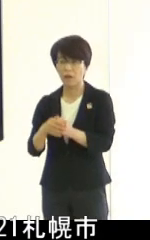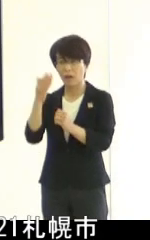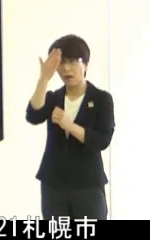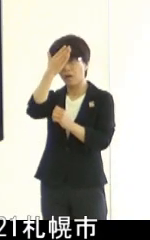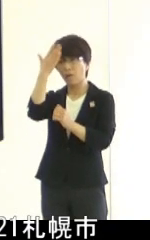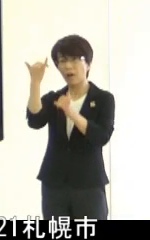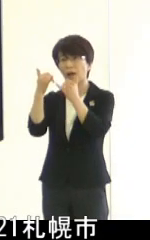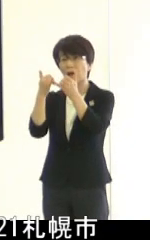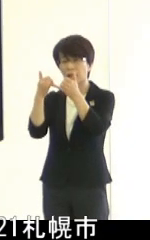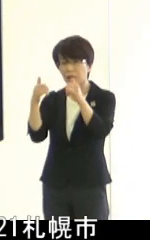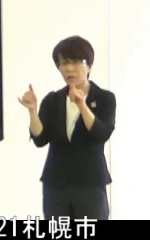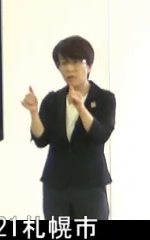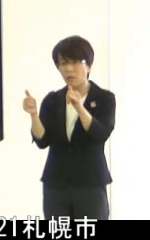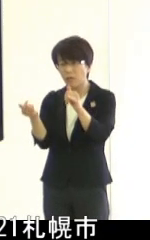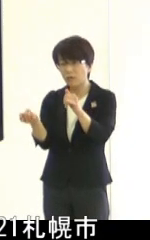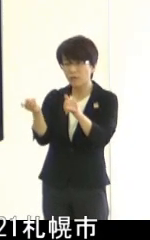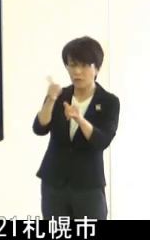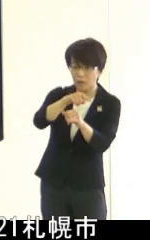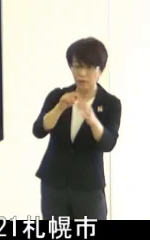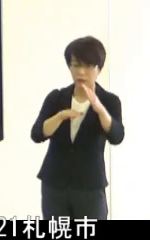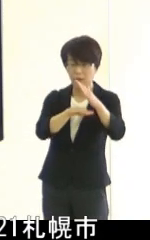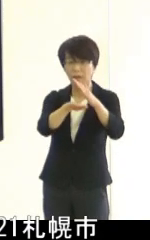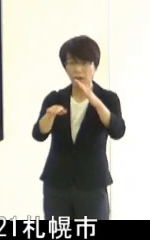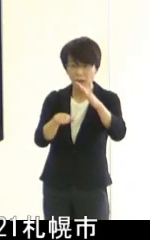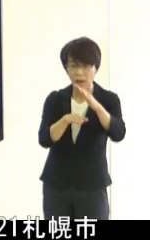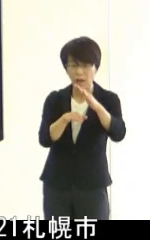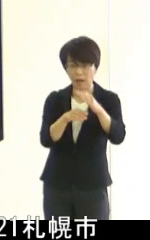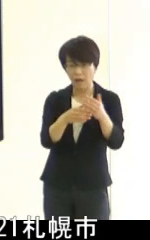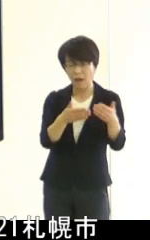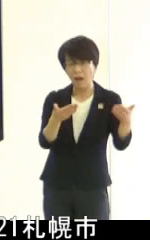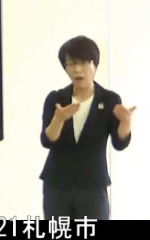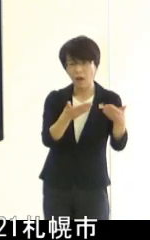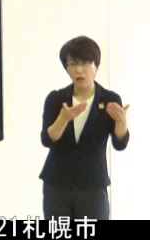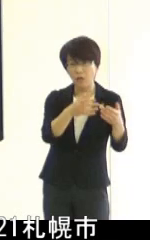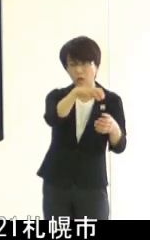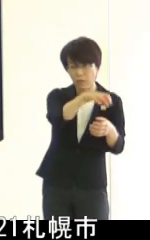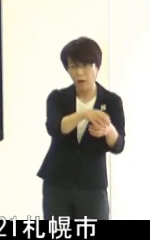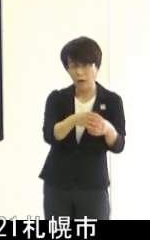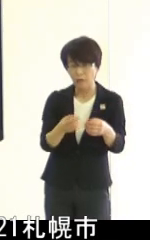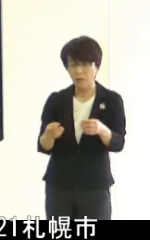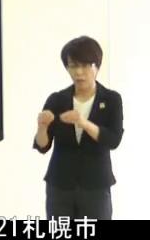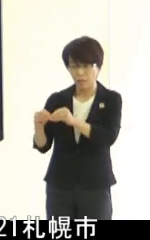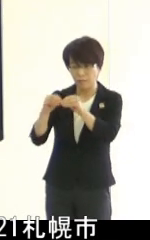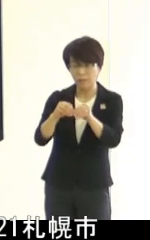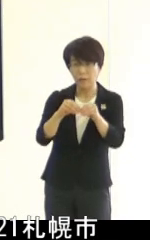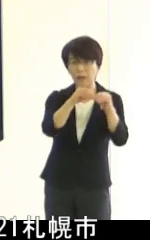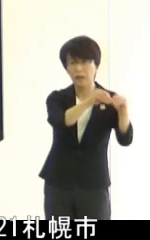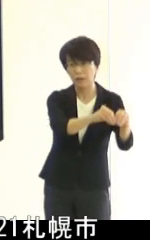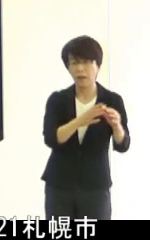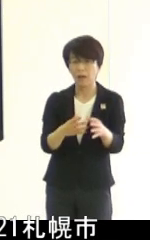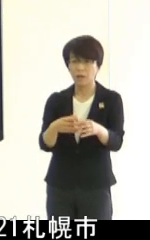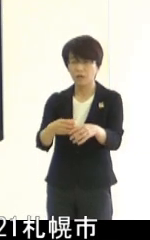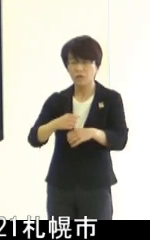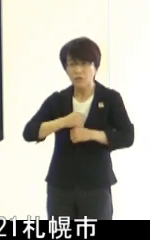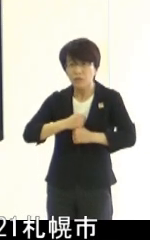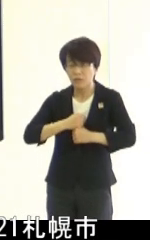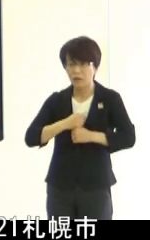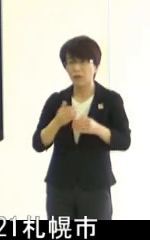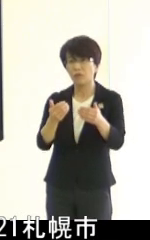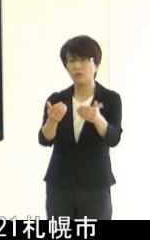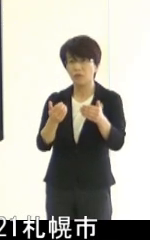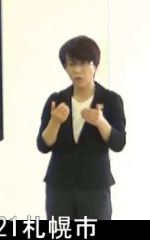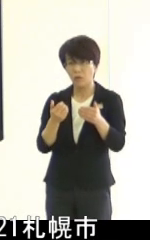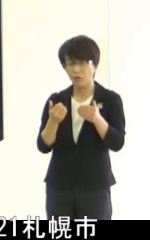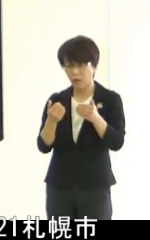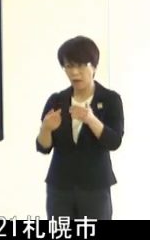家庭それから職場などに感染していくということが注意をしていただければいけないということで